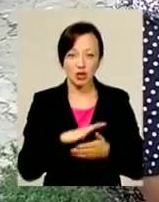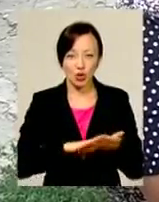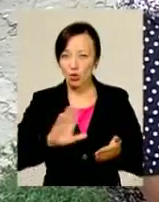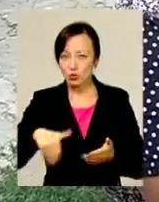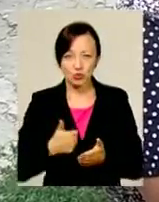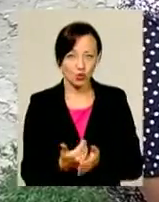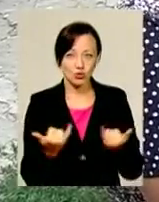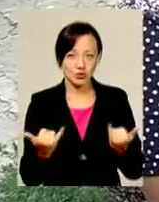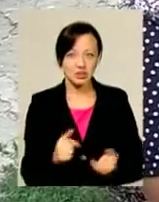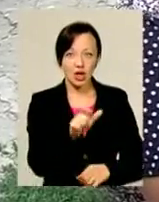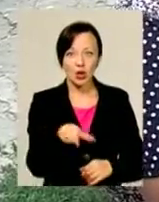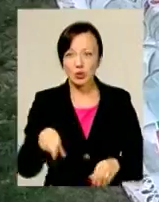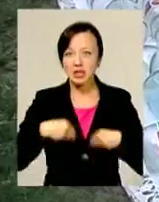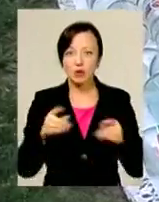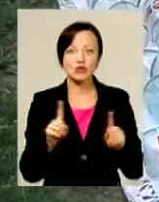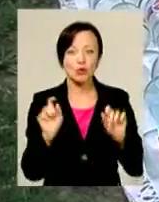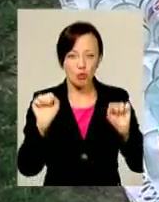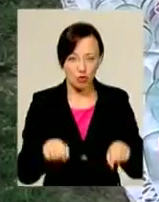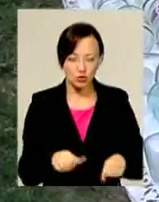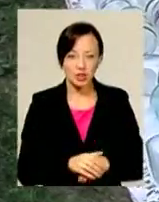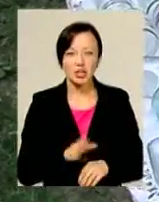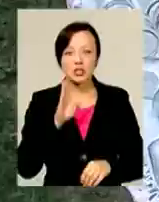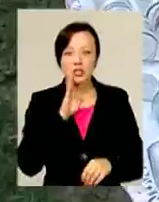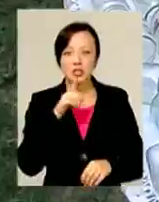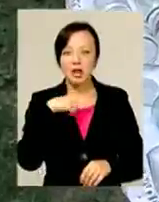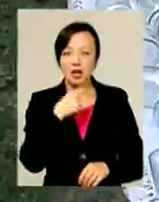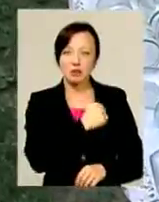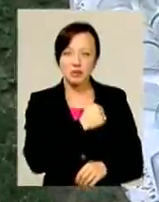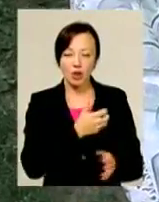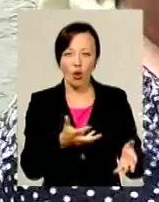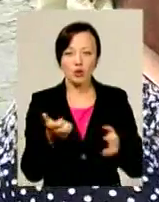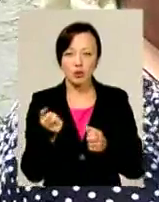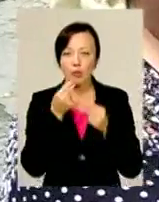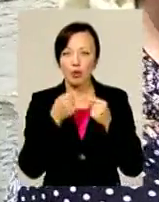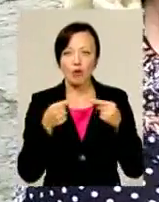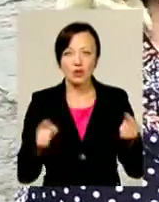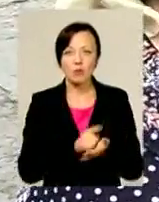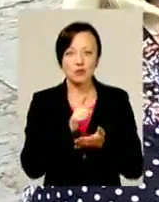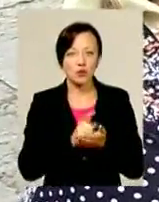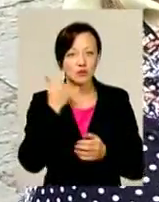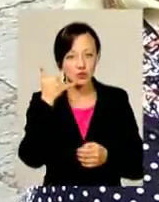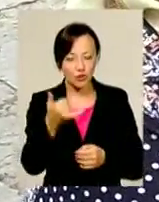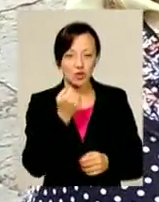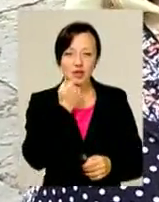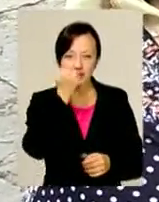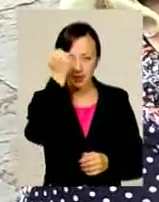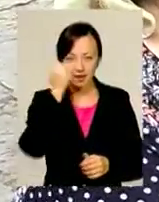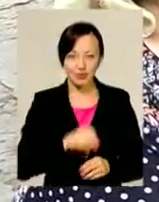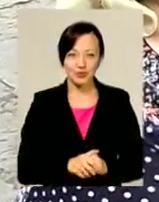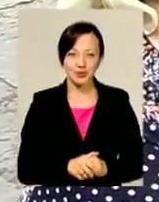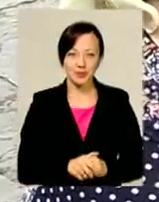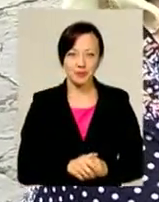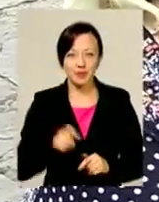цього часу люди дають те, що можуть. Жінка каже, щоразу, як бійці отримують провізію, обов'язково дзвонять їй та дякують.